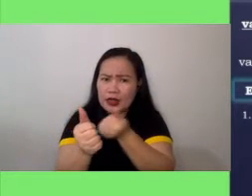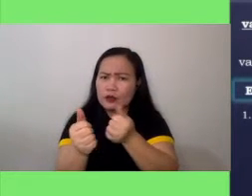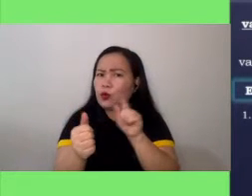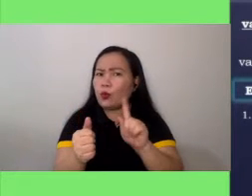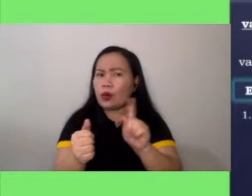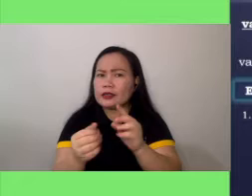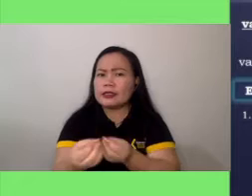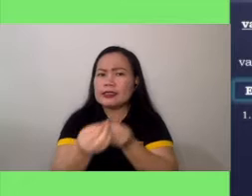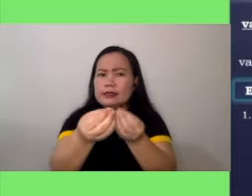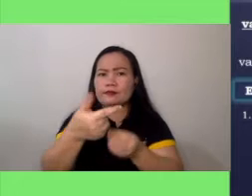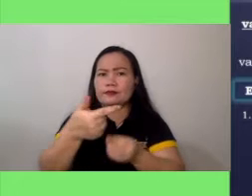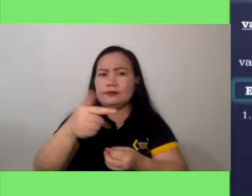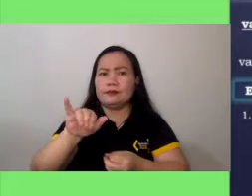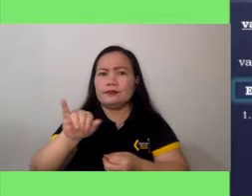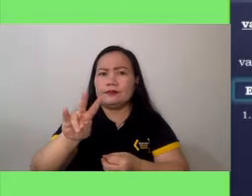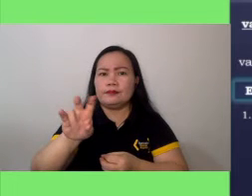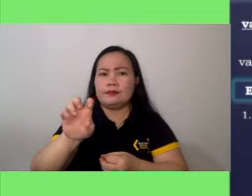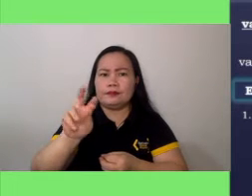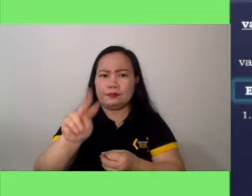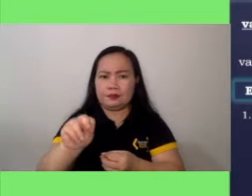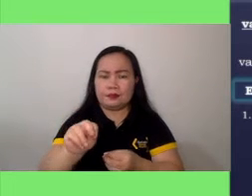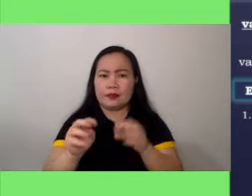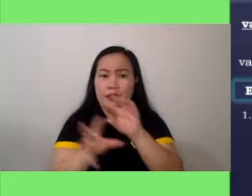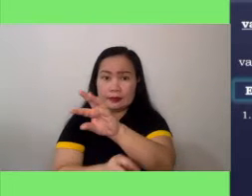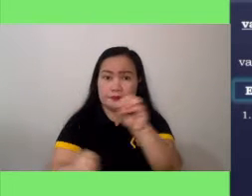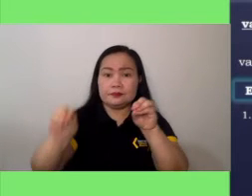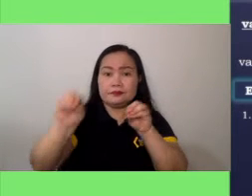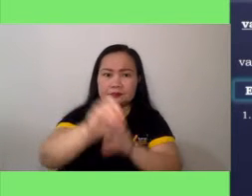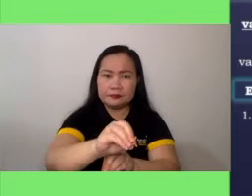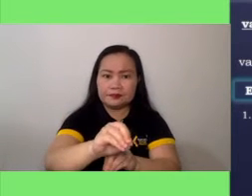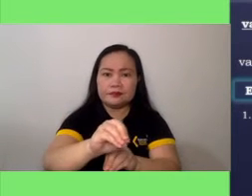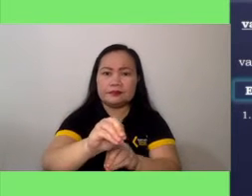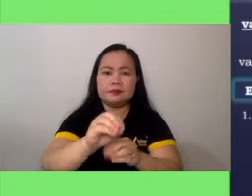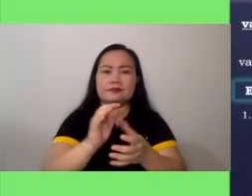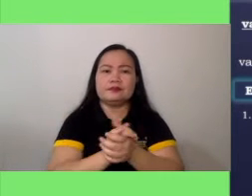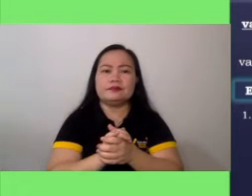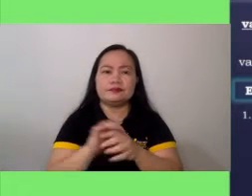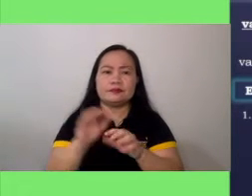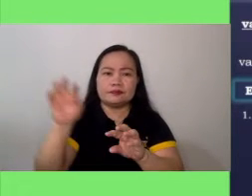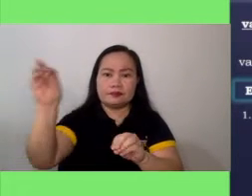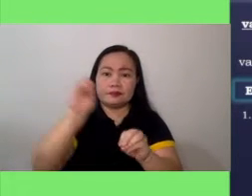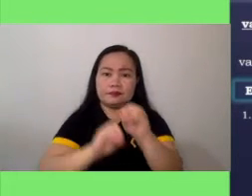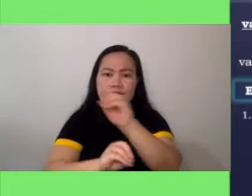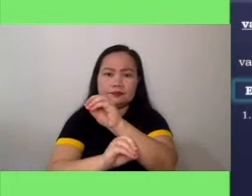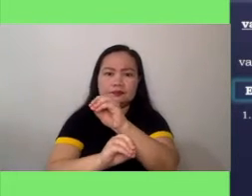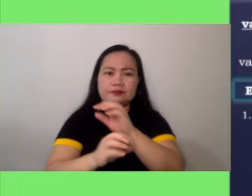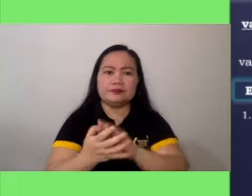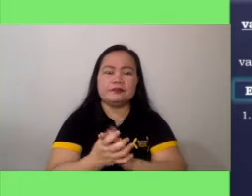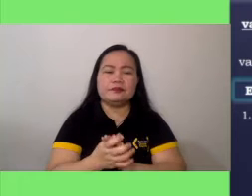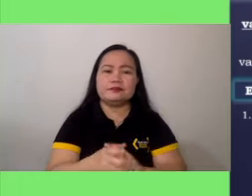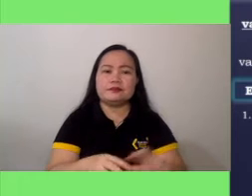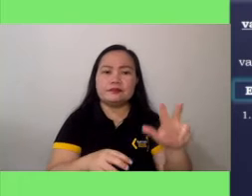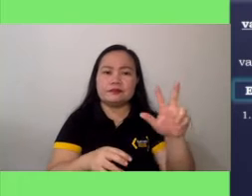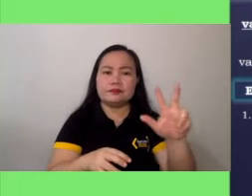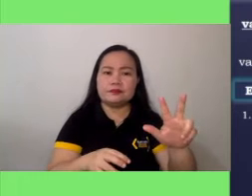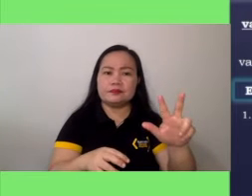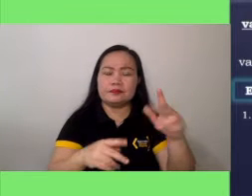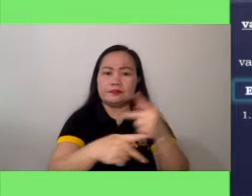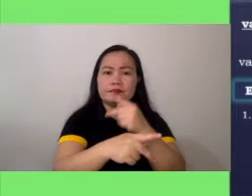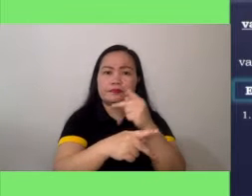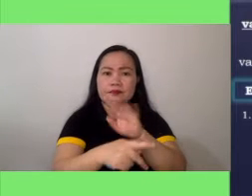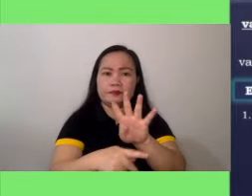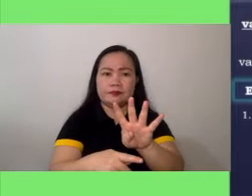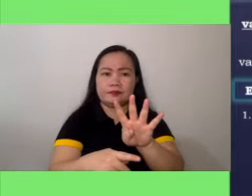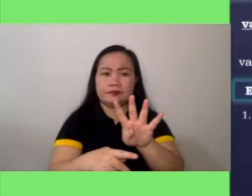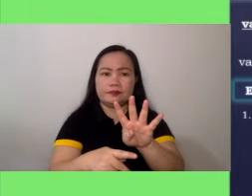sundan nyo lang po kung ano yung given, sundan nyo lang yun, and then isubstitute nyo kung ano yung binigay na value. So, 3 times 4, so